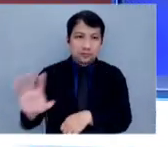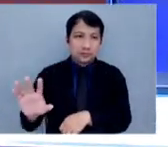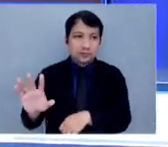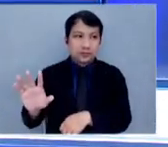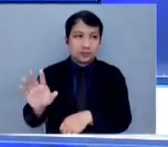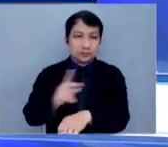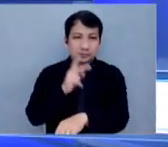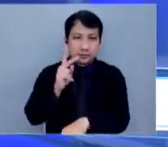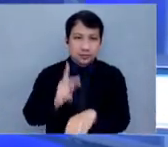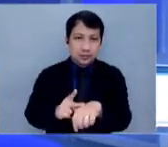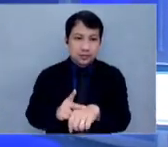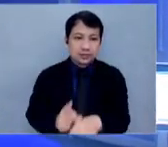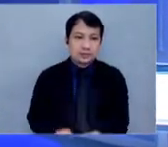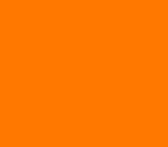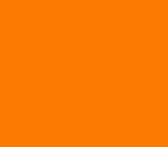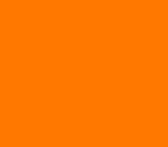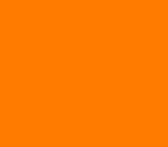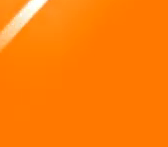Frontline Pilipinas.